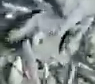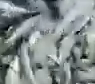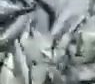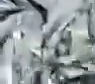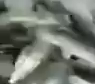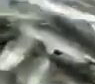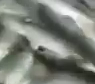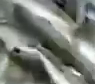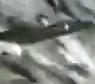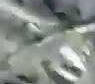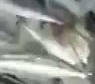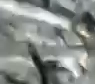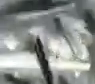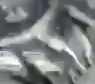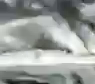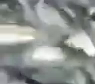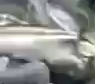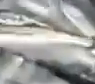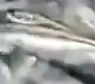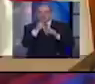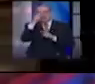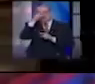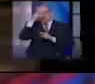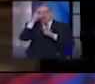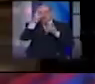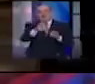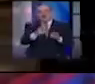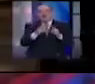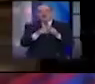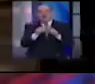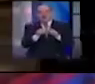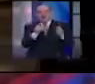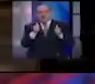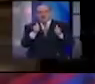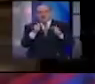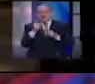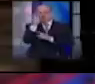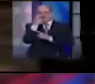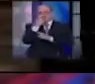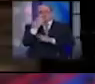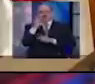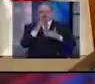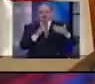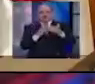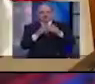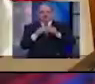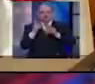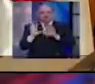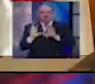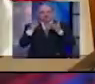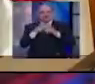Les parlements dans l'histoire de l'Algérie, qu'est-ce qu'il a apporté à l'Algérie? rien amender quelques lois de